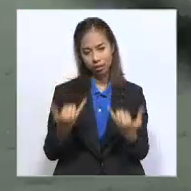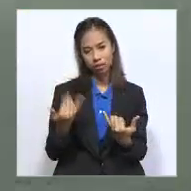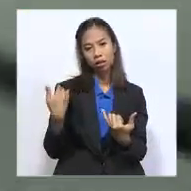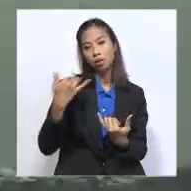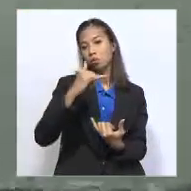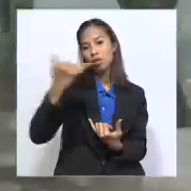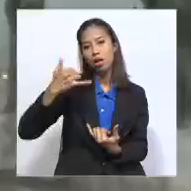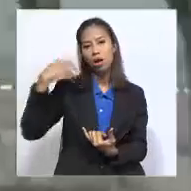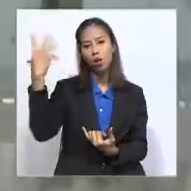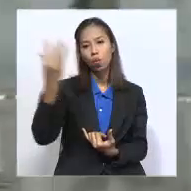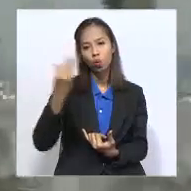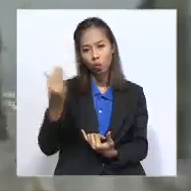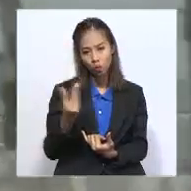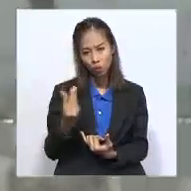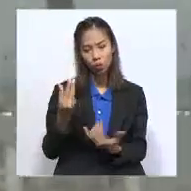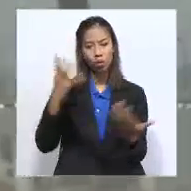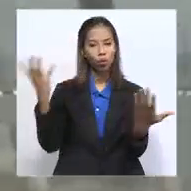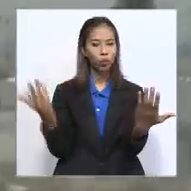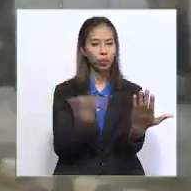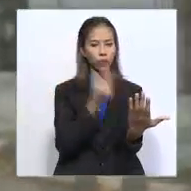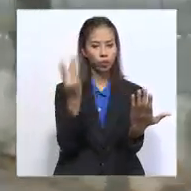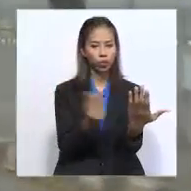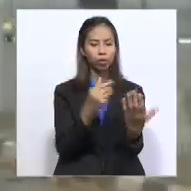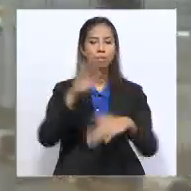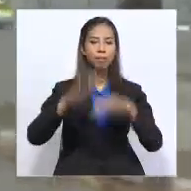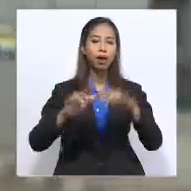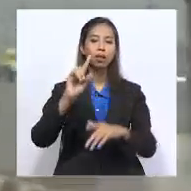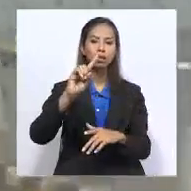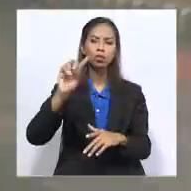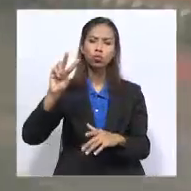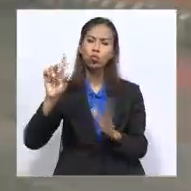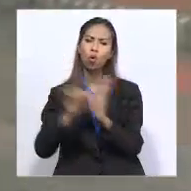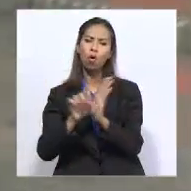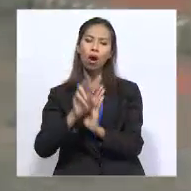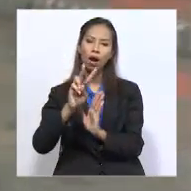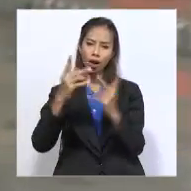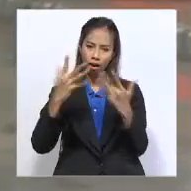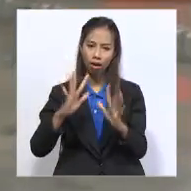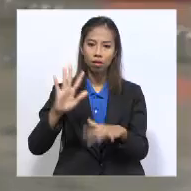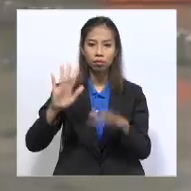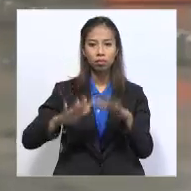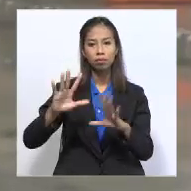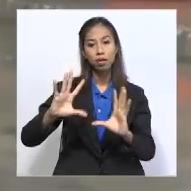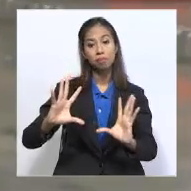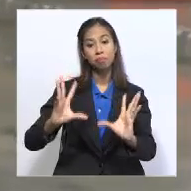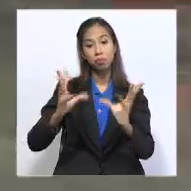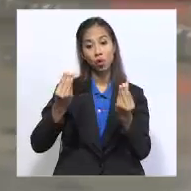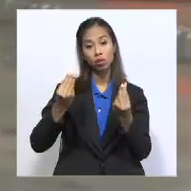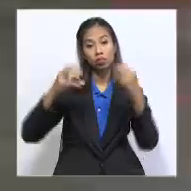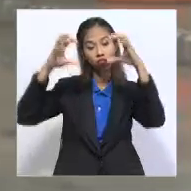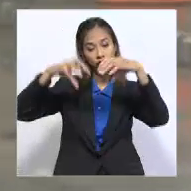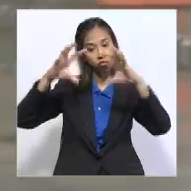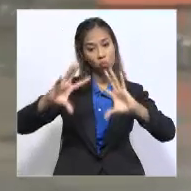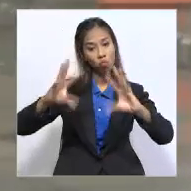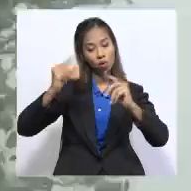คลื่อนเข้าสู่ประเทศไทยได้ 1-2 ลูกด้วยกันนะคะแล้วก็จะสิ้นสุดฤดูฝนในพื้นที่ตอนบนในช่วงกล